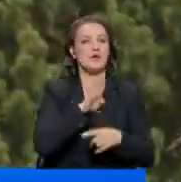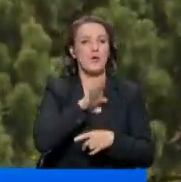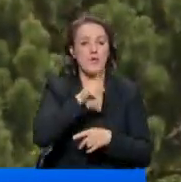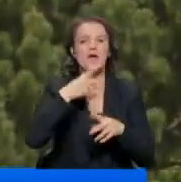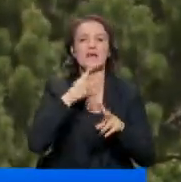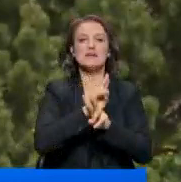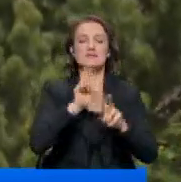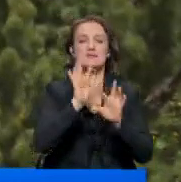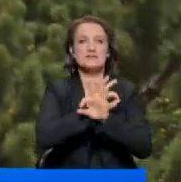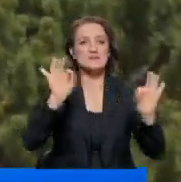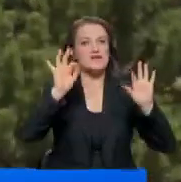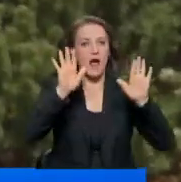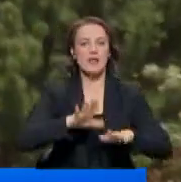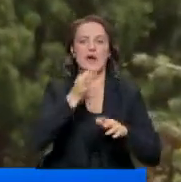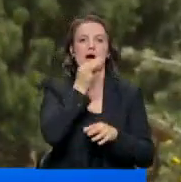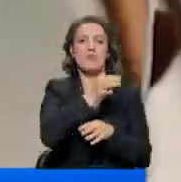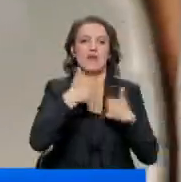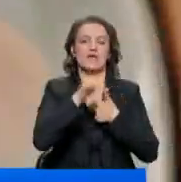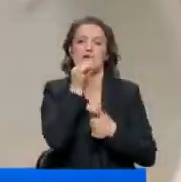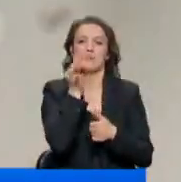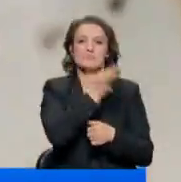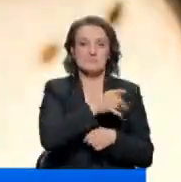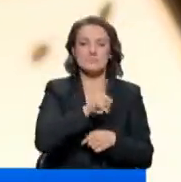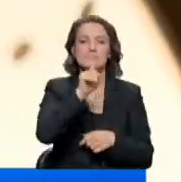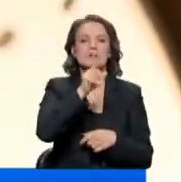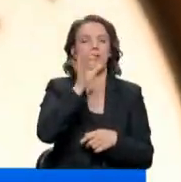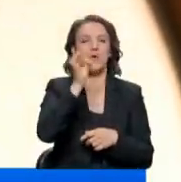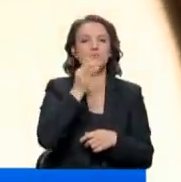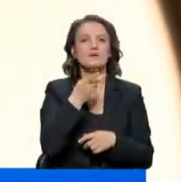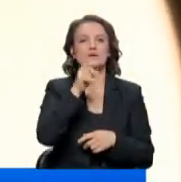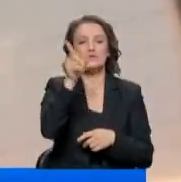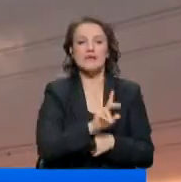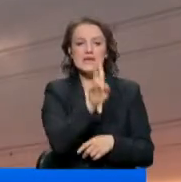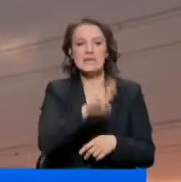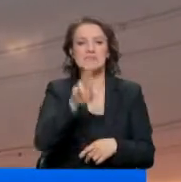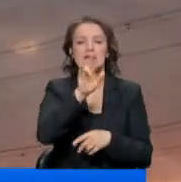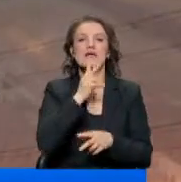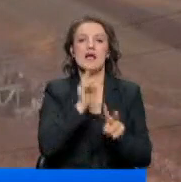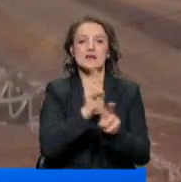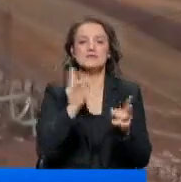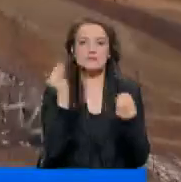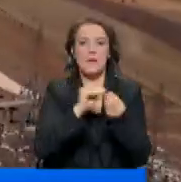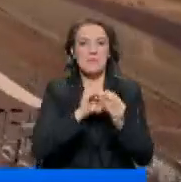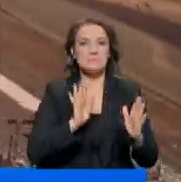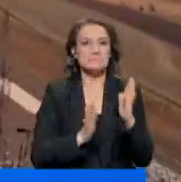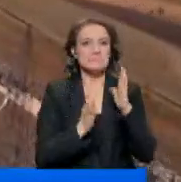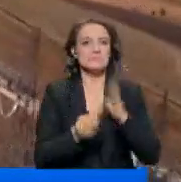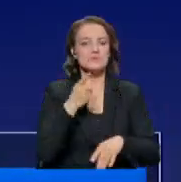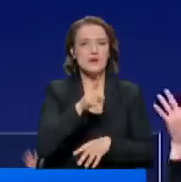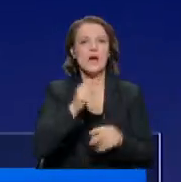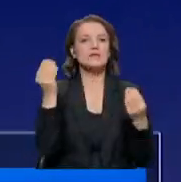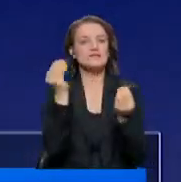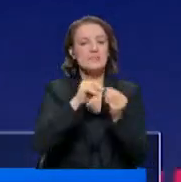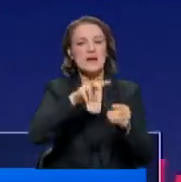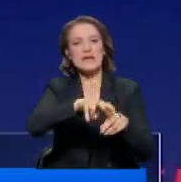kaldıkları haberini eşinden aldı. Türkiye 1 Ocak'ta %27'lik elektrik zammıyla karşılaşınca ve Kılıçdaroğlu da zamlar geri